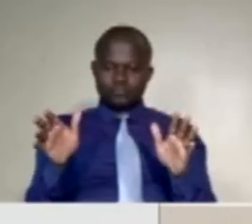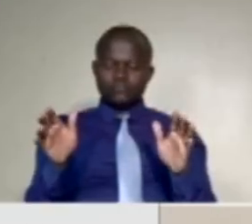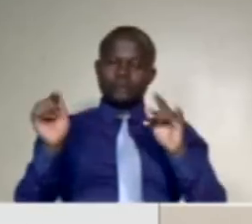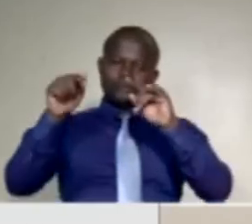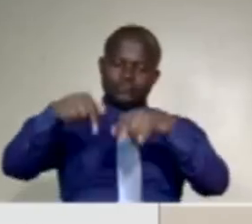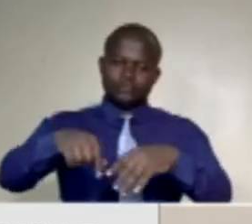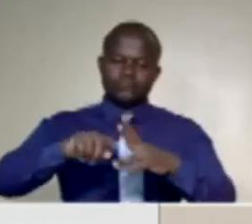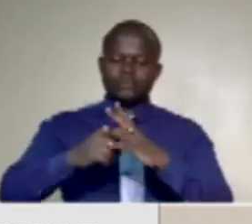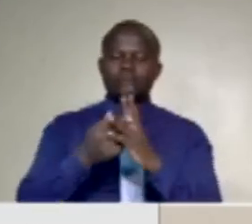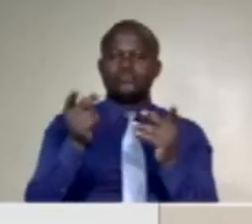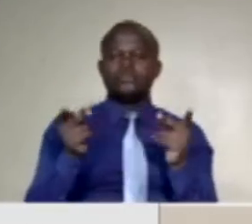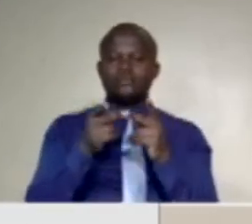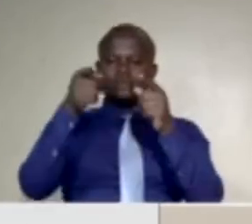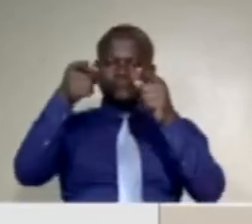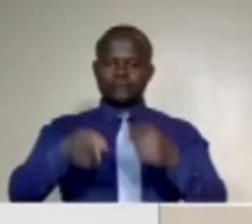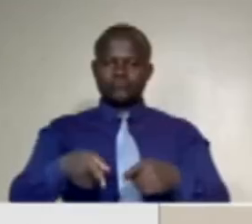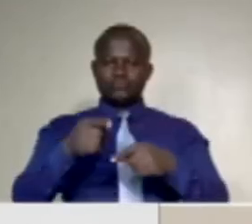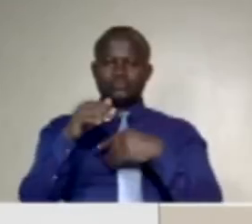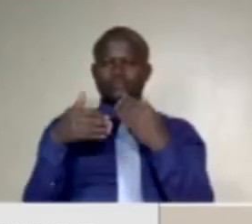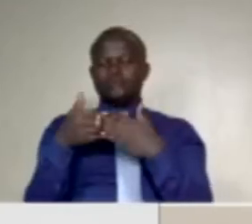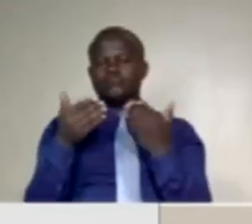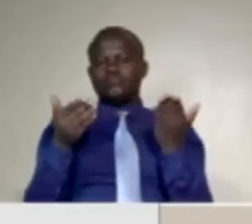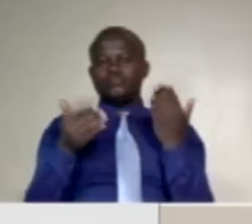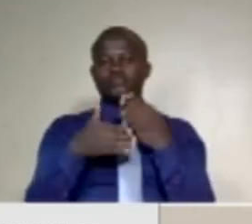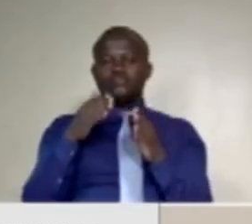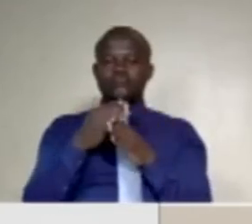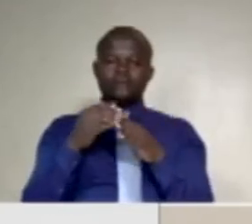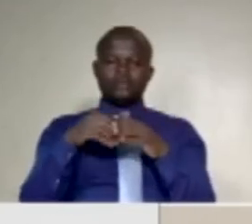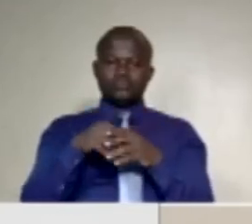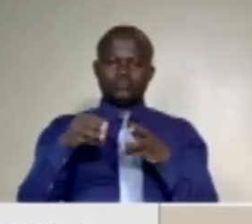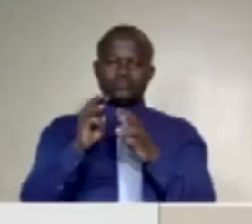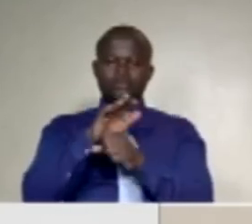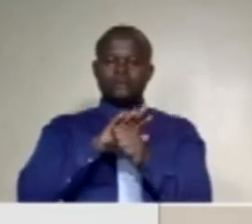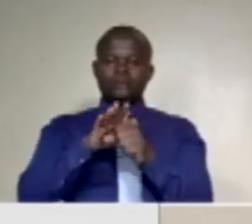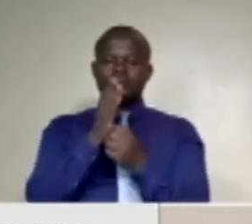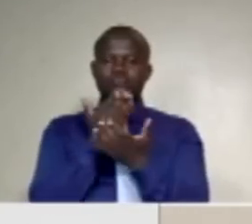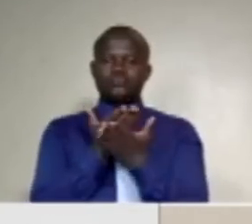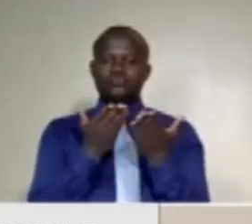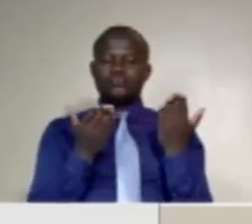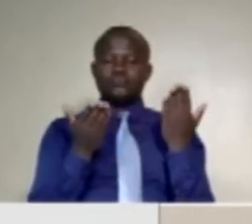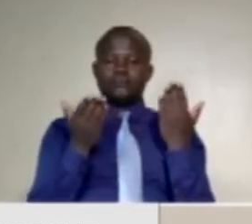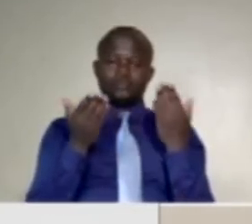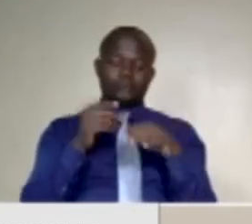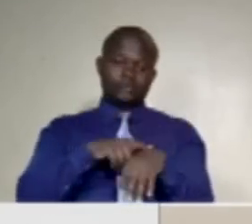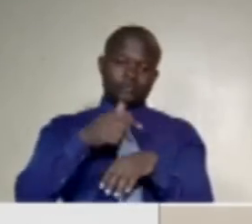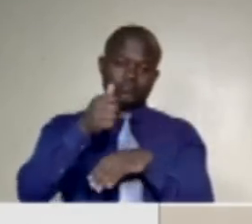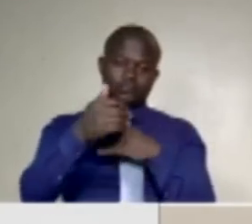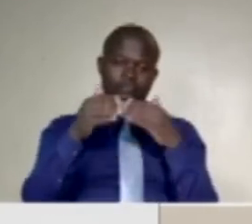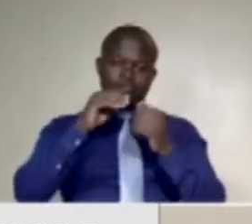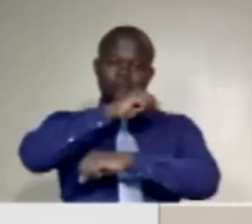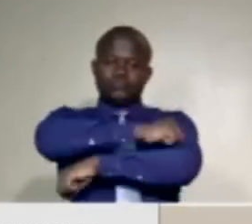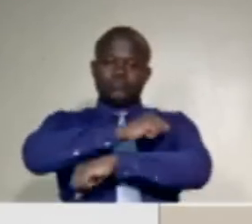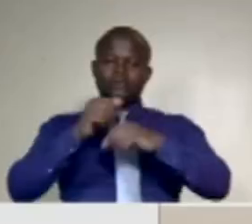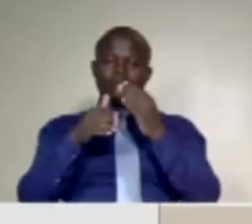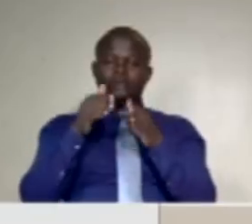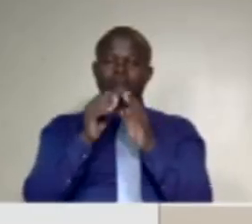twaraje duhera aho yari yaragereje tubyubaka ku buryo byujuje ubusabwa. Igihe rero ibyumba by'amashuri turi